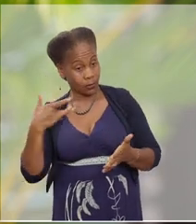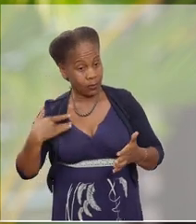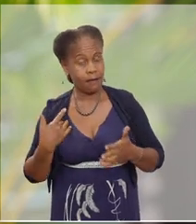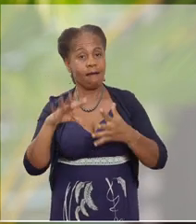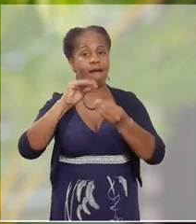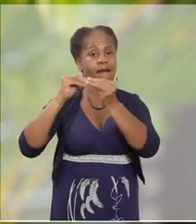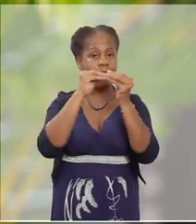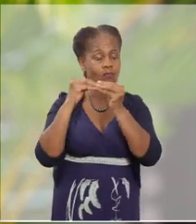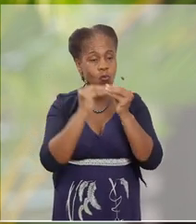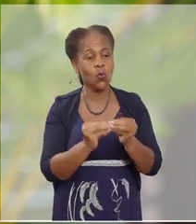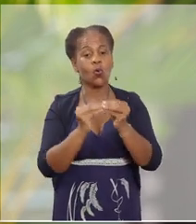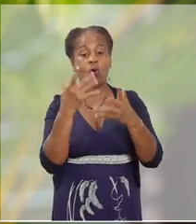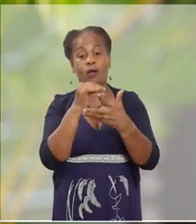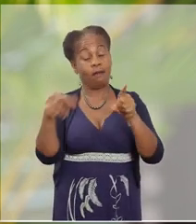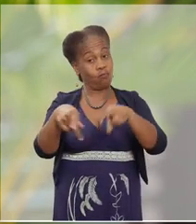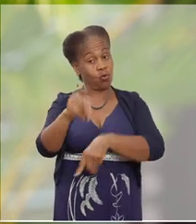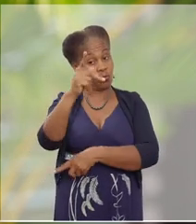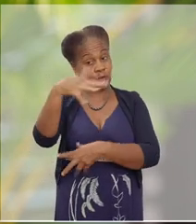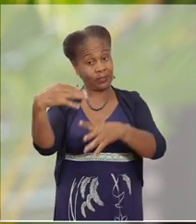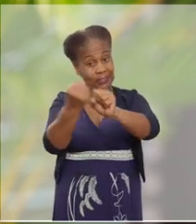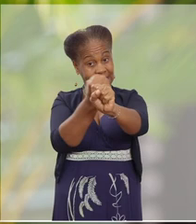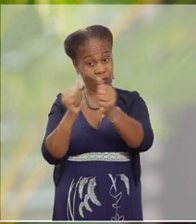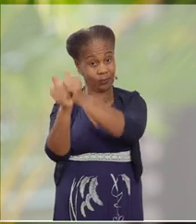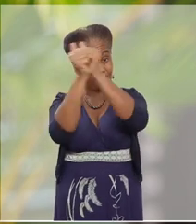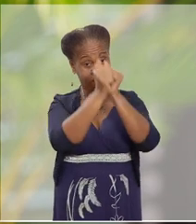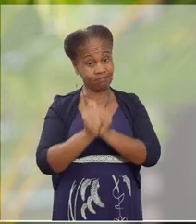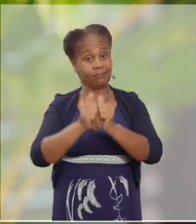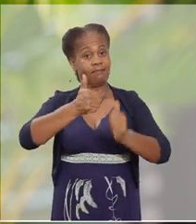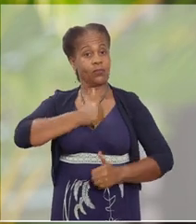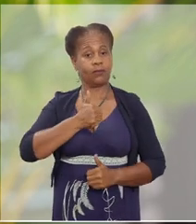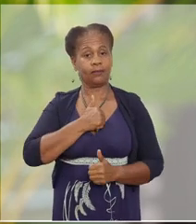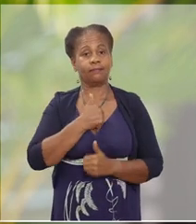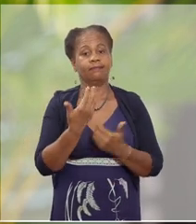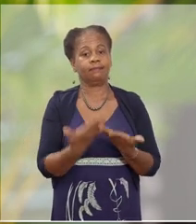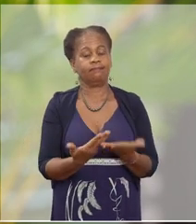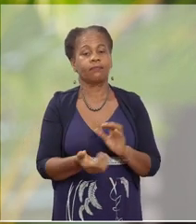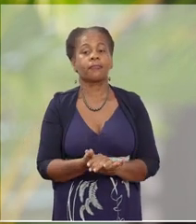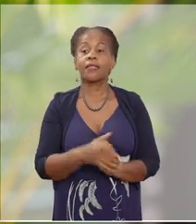et surtout de réussite personnelle et collective